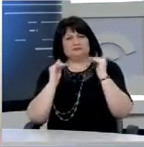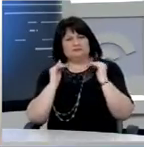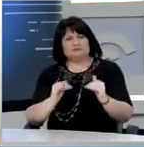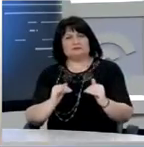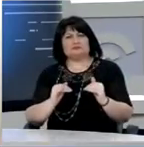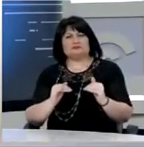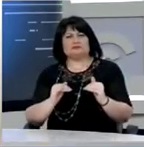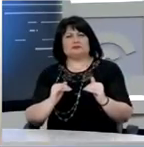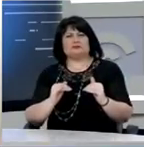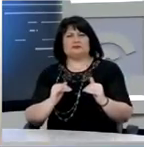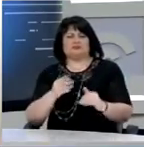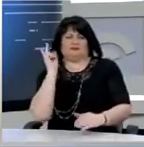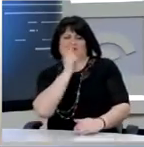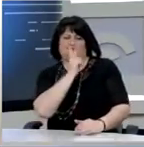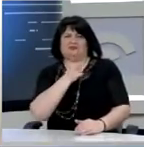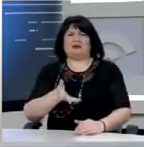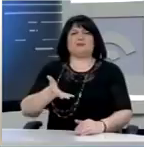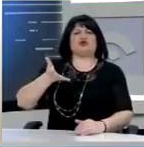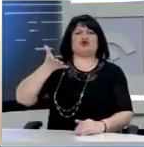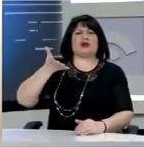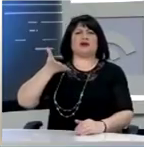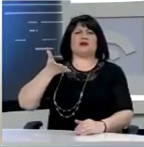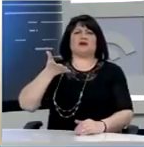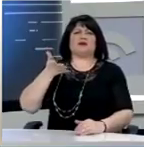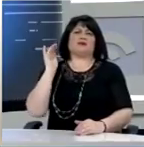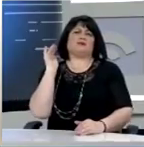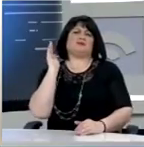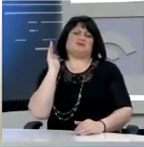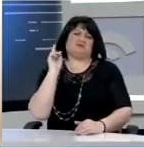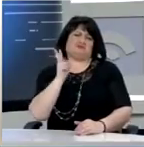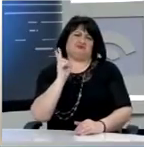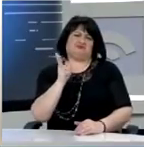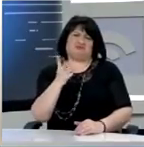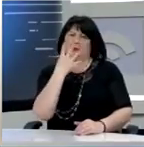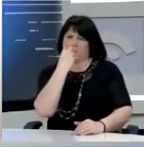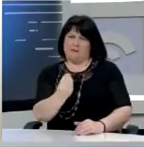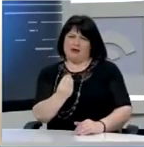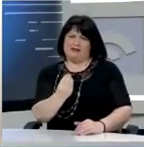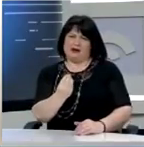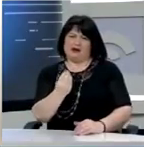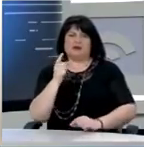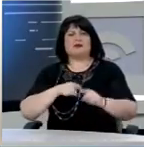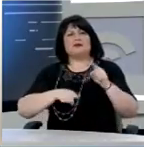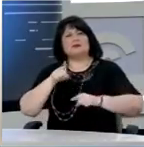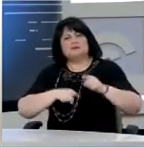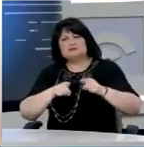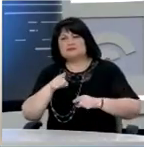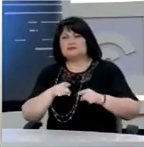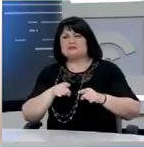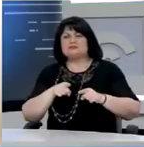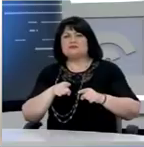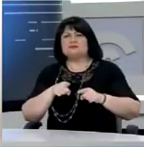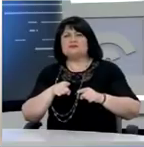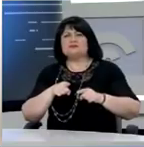του Κωνσταντίνου Μητσοτάκη, άλλοτε σε βάρος του Ανδρέα Παπανδρέου. Και κάπου έπεφτε καμιά βολή και